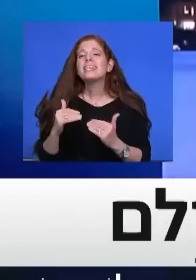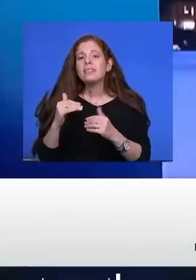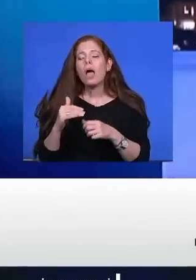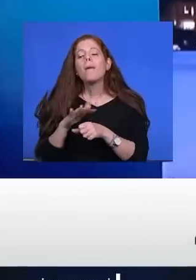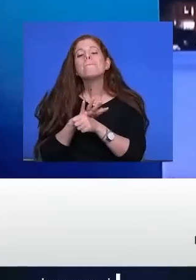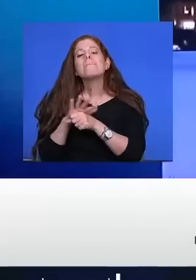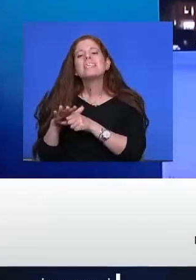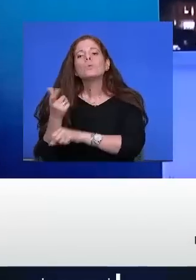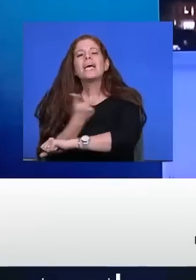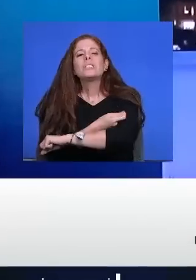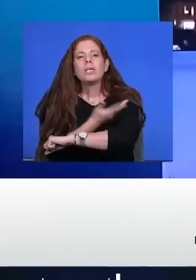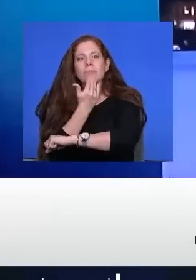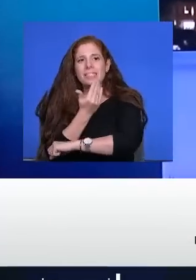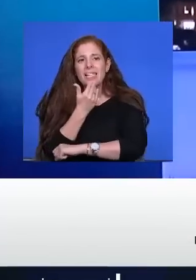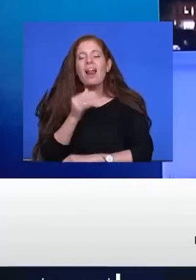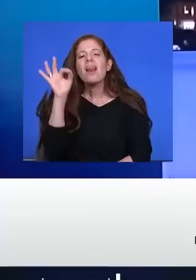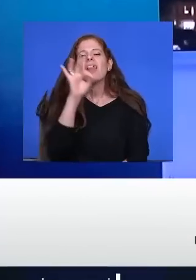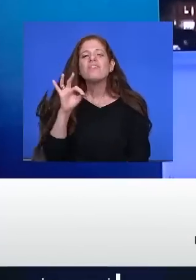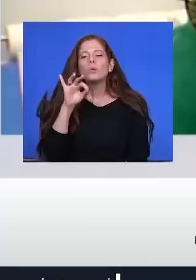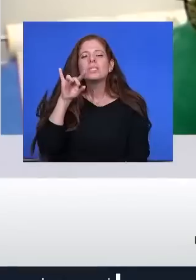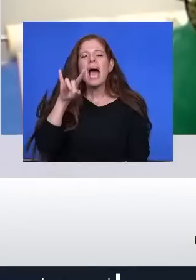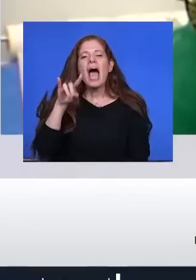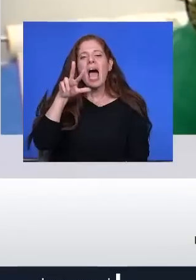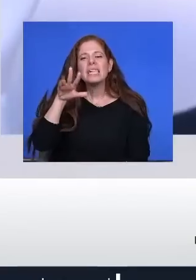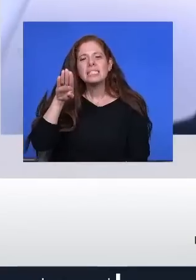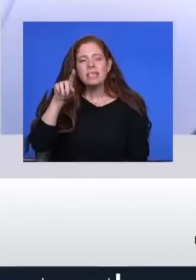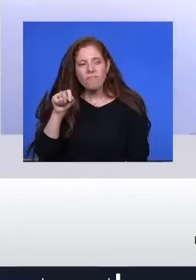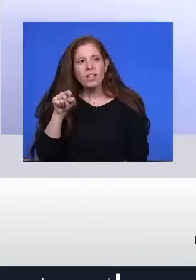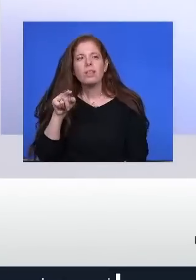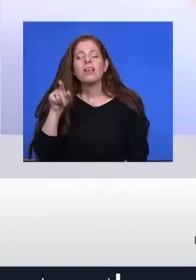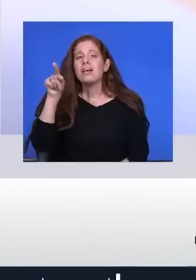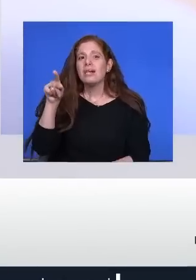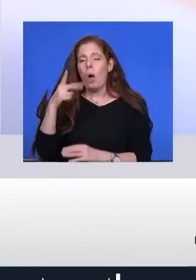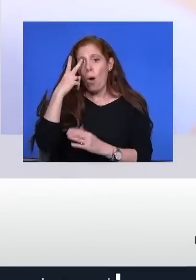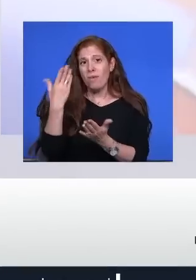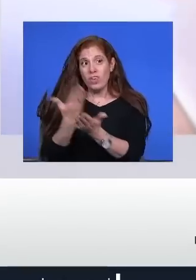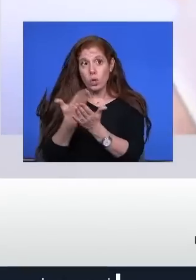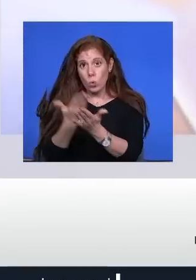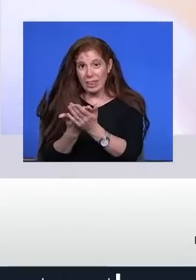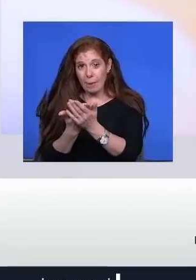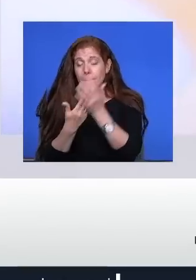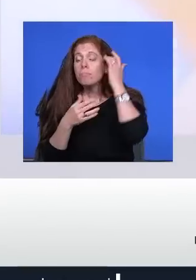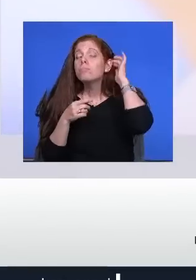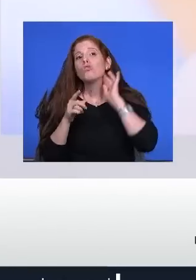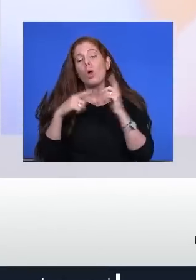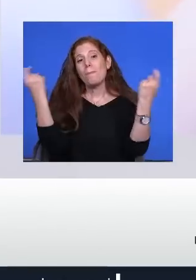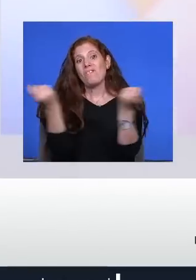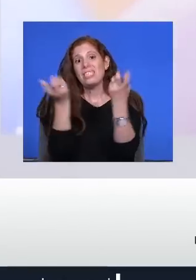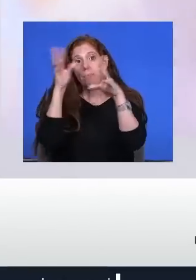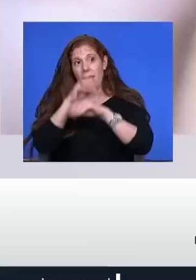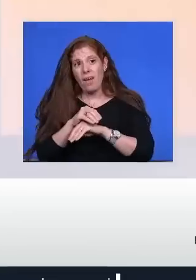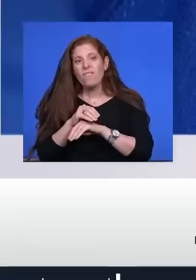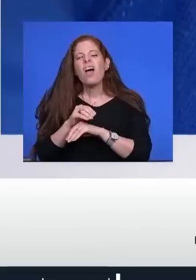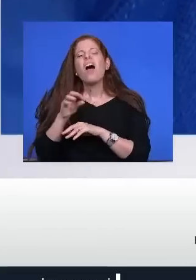החיסוני בישראל לווירוס החצבת. כך עולה מנתונים של משרד הבריאות שאותם אנחנו מפרסמים הערב. זה וירוס